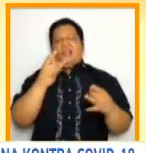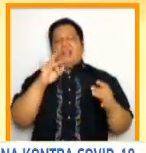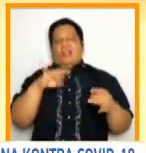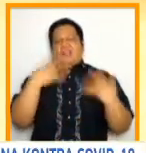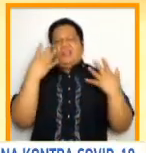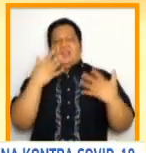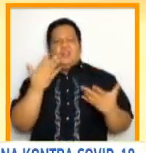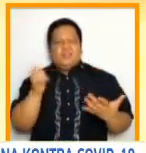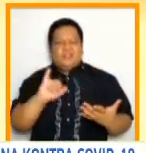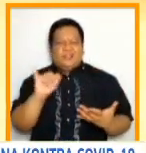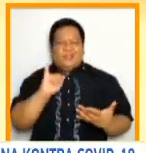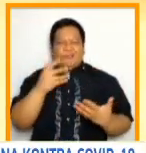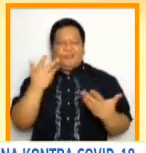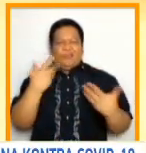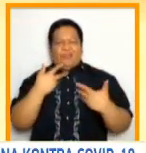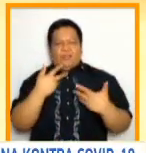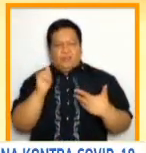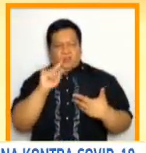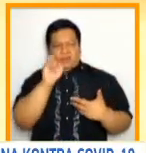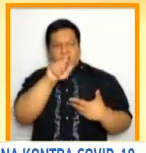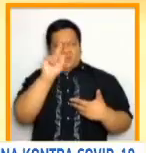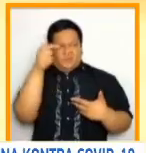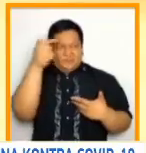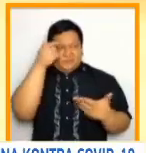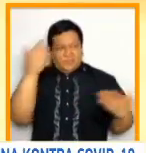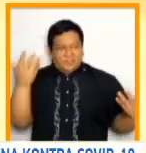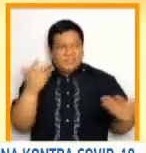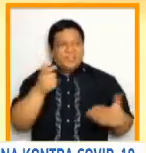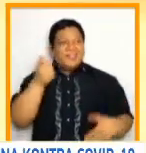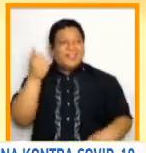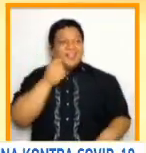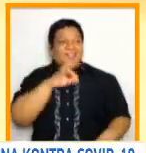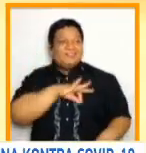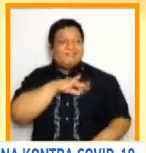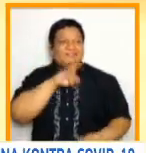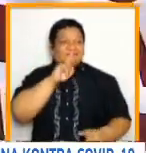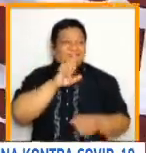gobyerno, nasa na ang mga benepisyong ipinangako sa kanila?